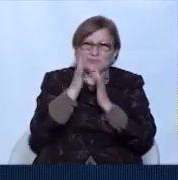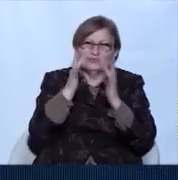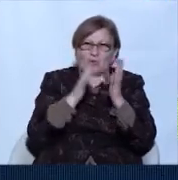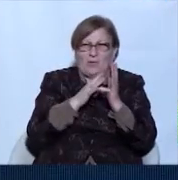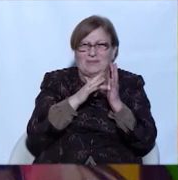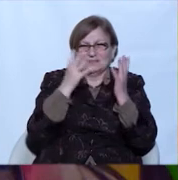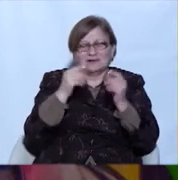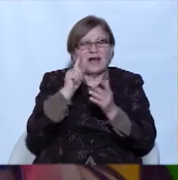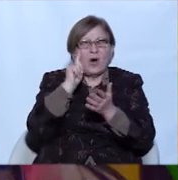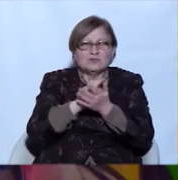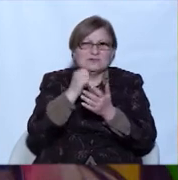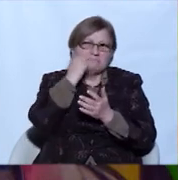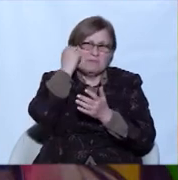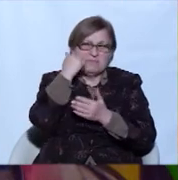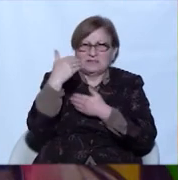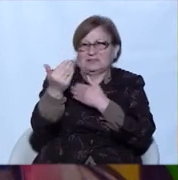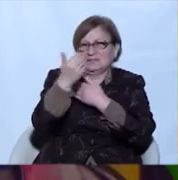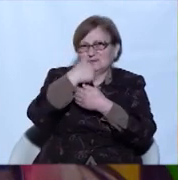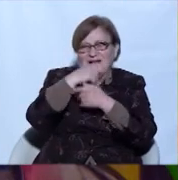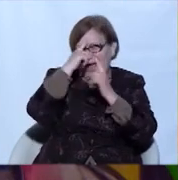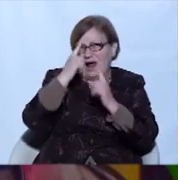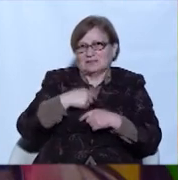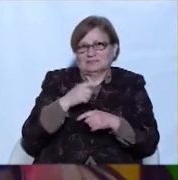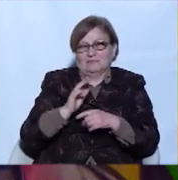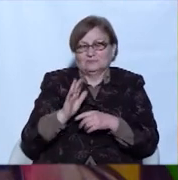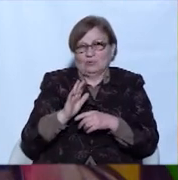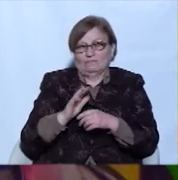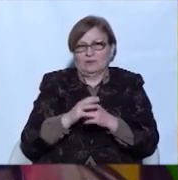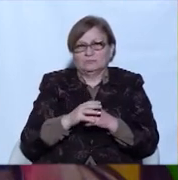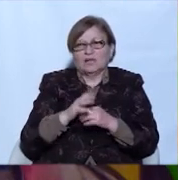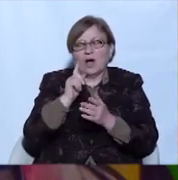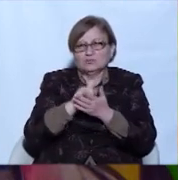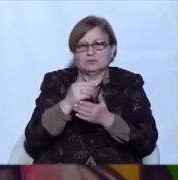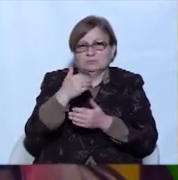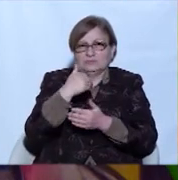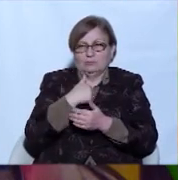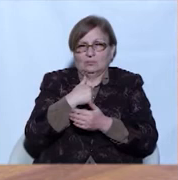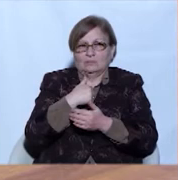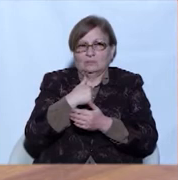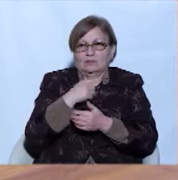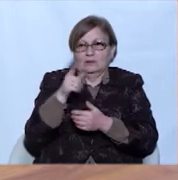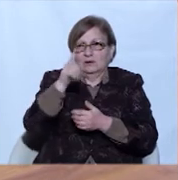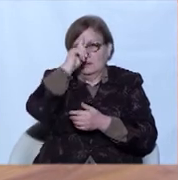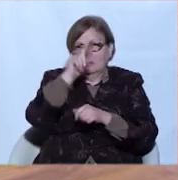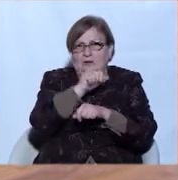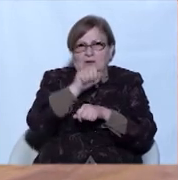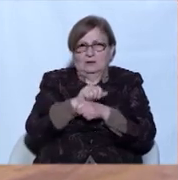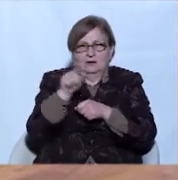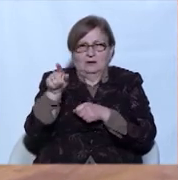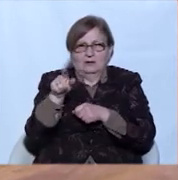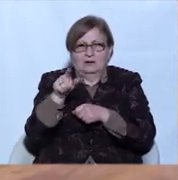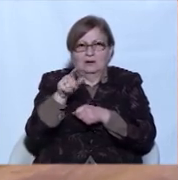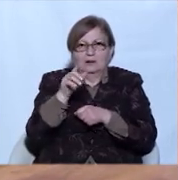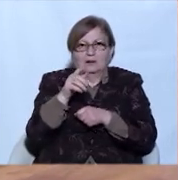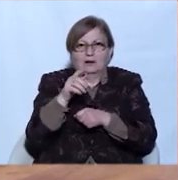ბებია ეთელს უყურადღებოდ არ დატოებდი და ჩემთან მოხვიდოდიო. რა უნდა უპასუხოს?